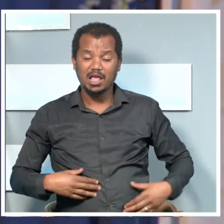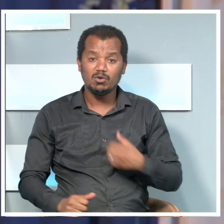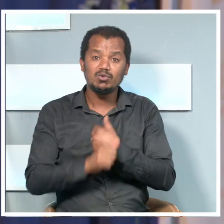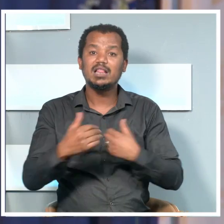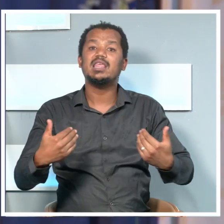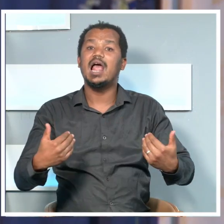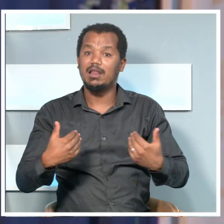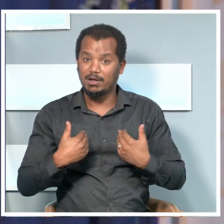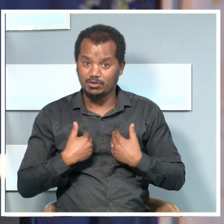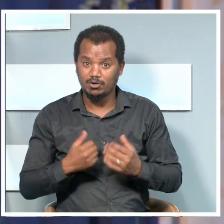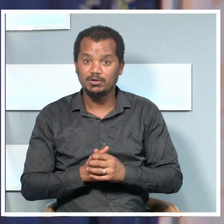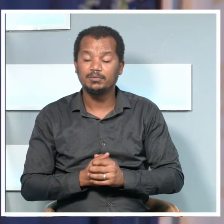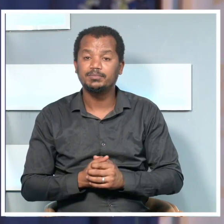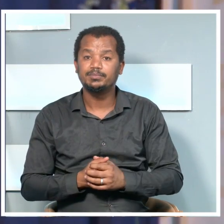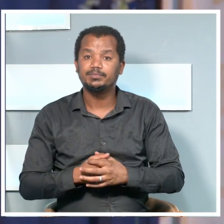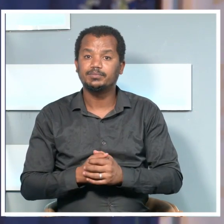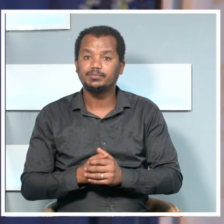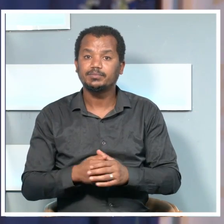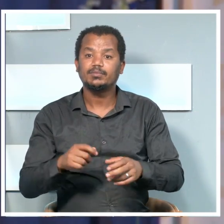ጉዳት ያለባቸውን